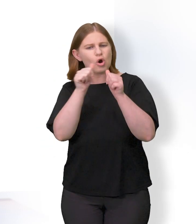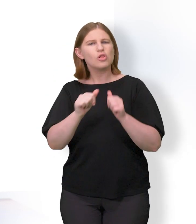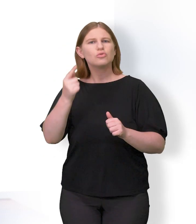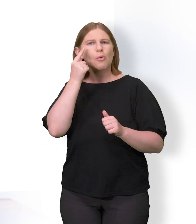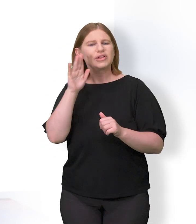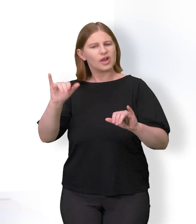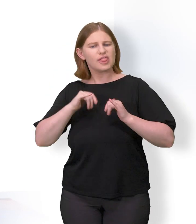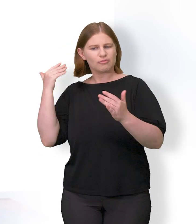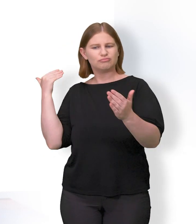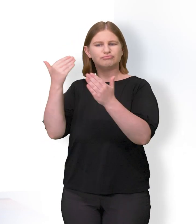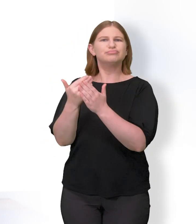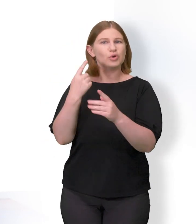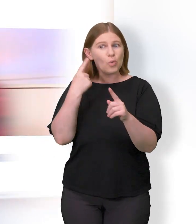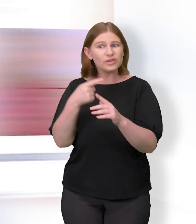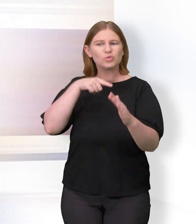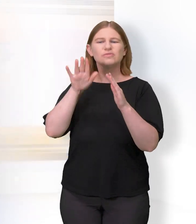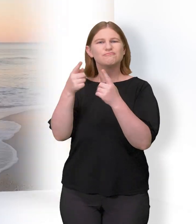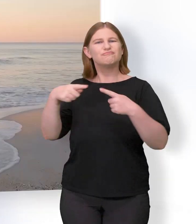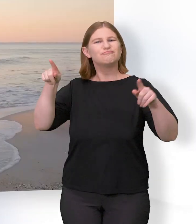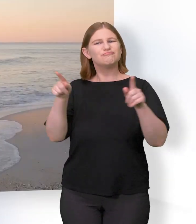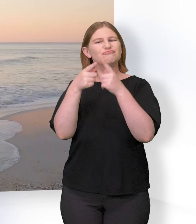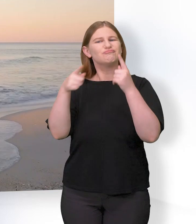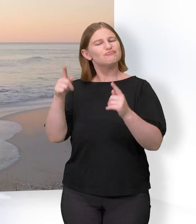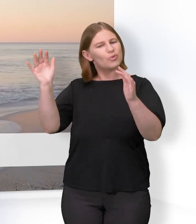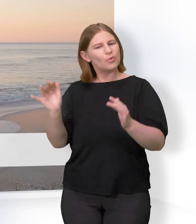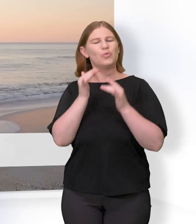macht. Mit ihrer Musik.